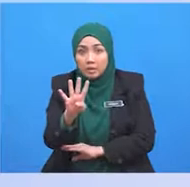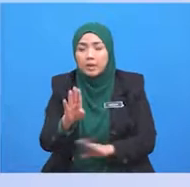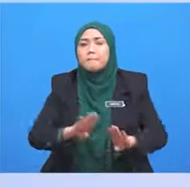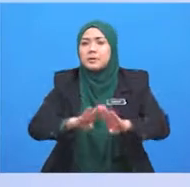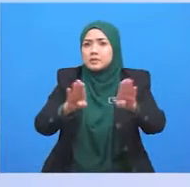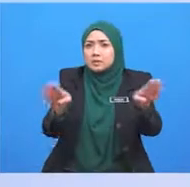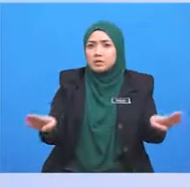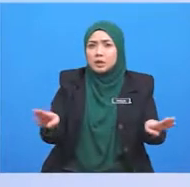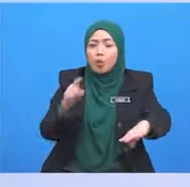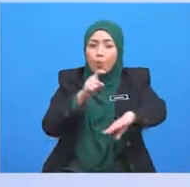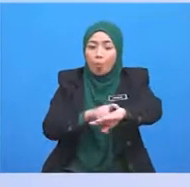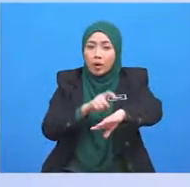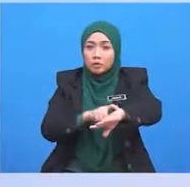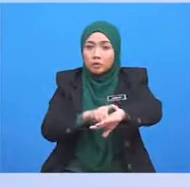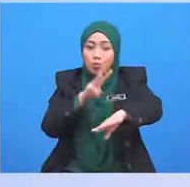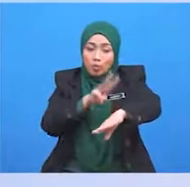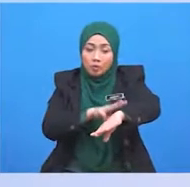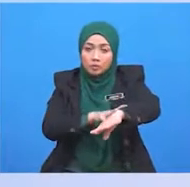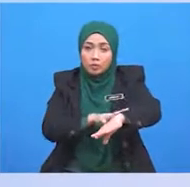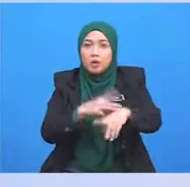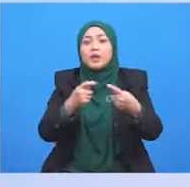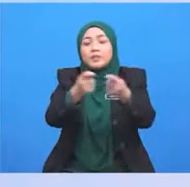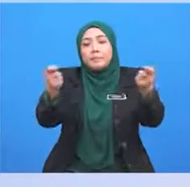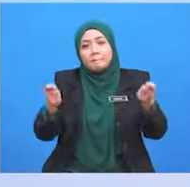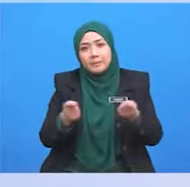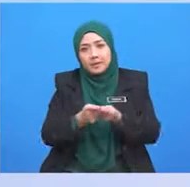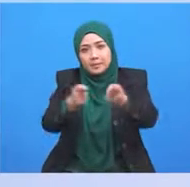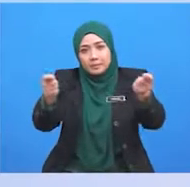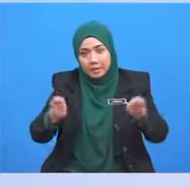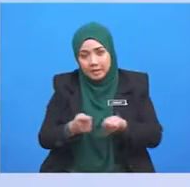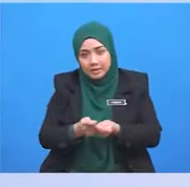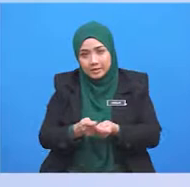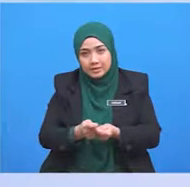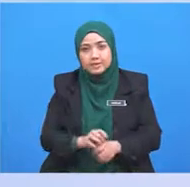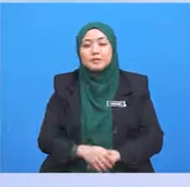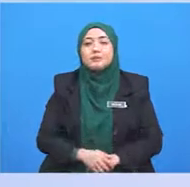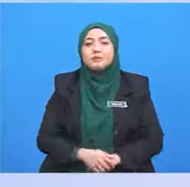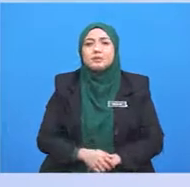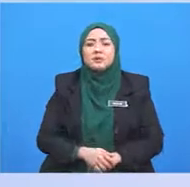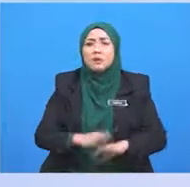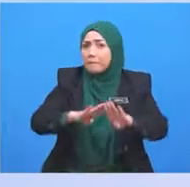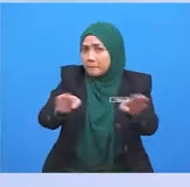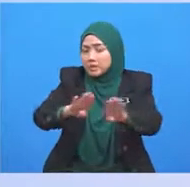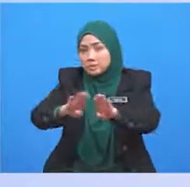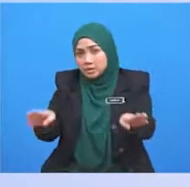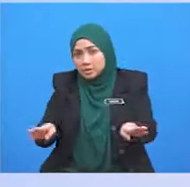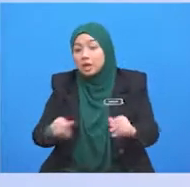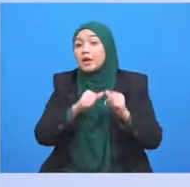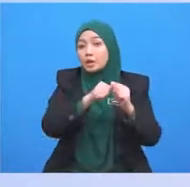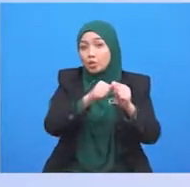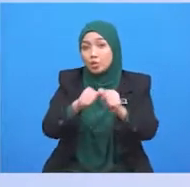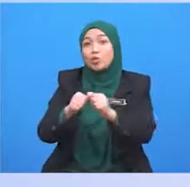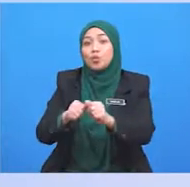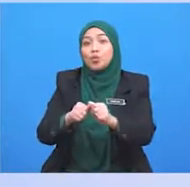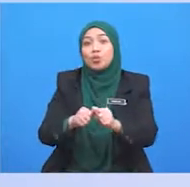tempatan. Setiap kawasan akan mengalami waktu tempatan yang berbeza-beza, iaitu mengikut kedudukan